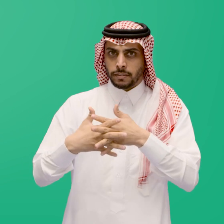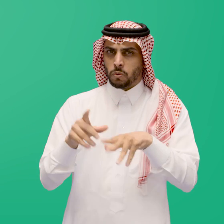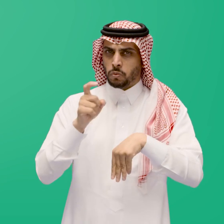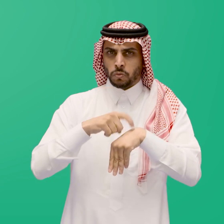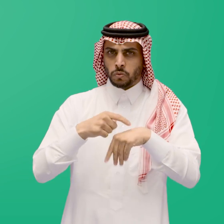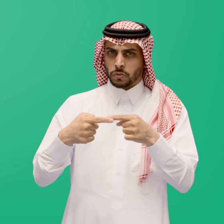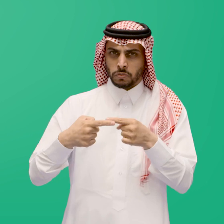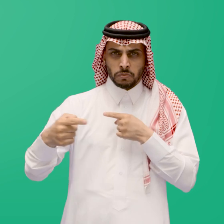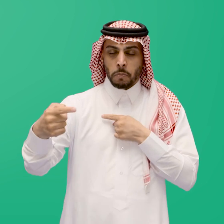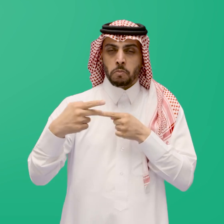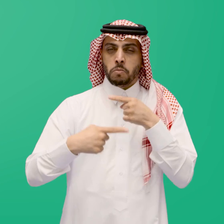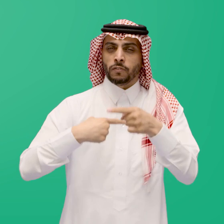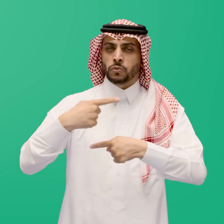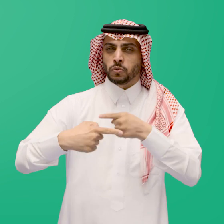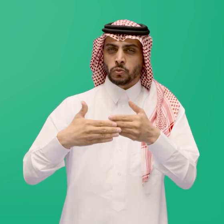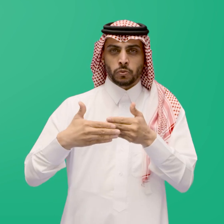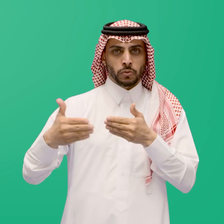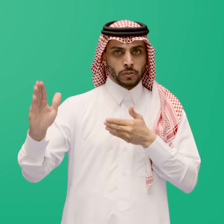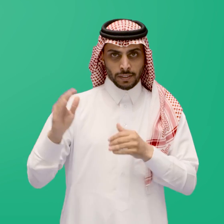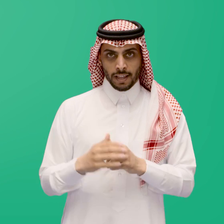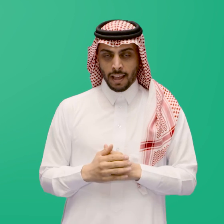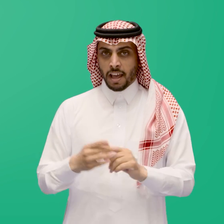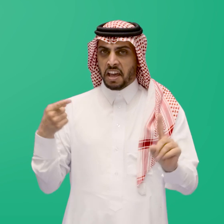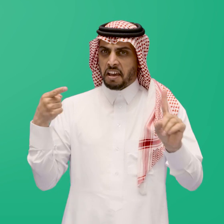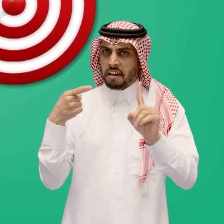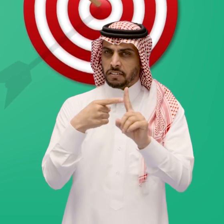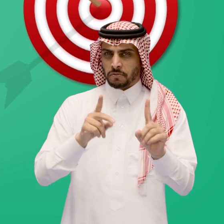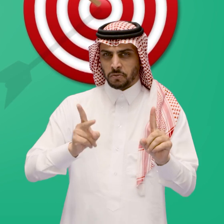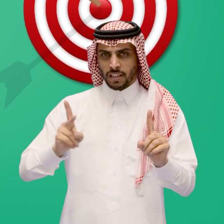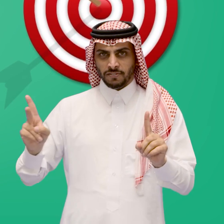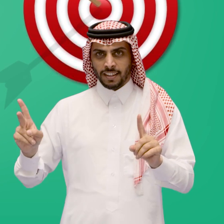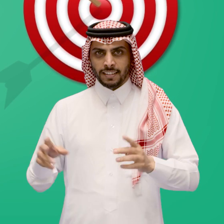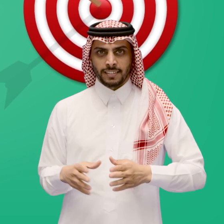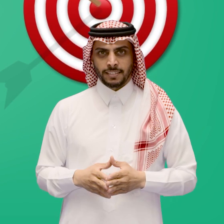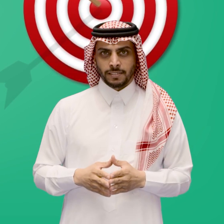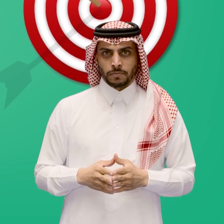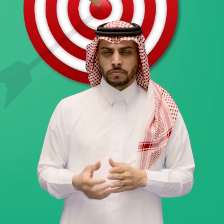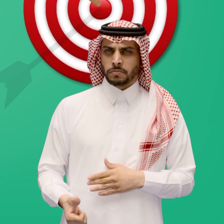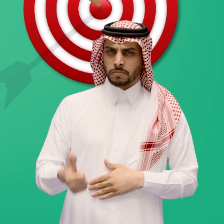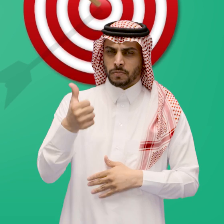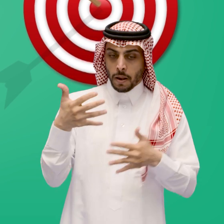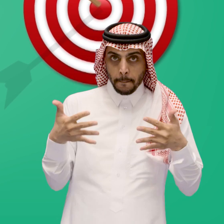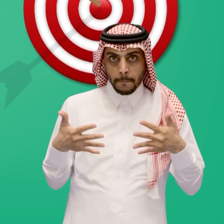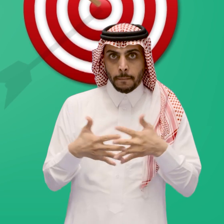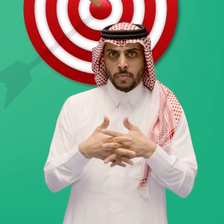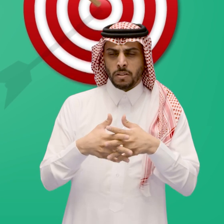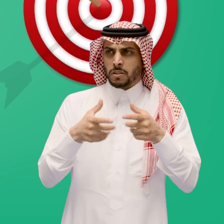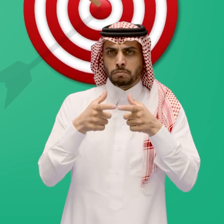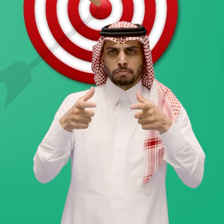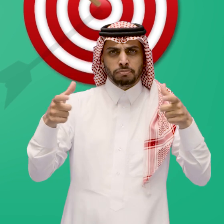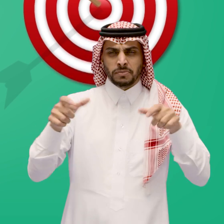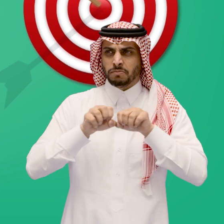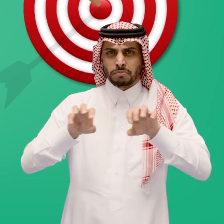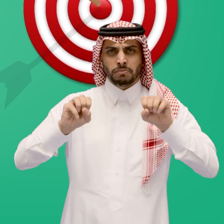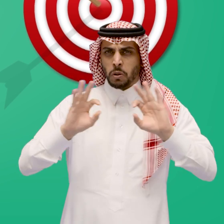لا نهاية له، ويتطلع لتحقيق أهداف عديدة، ومنها الإسهام في حد من انتشار